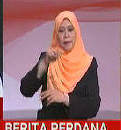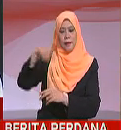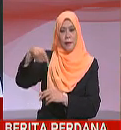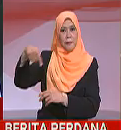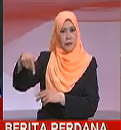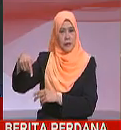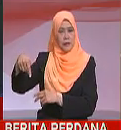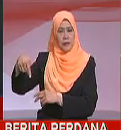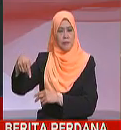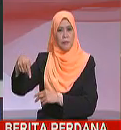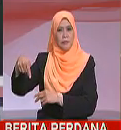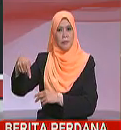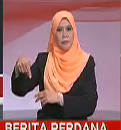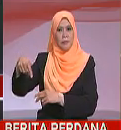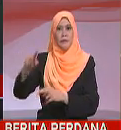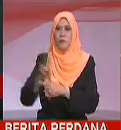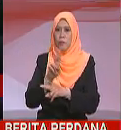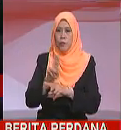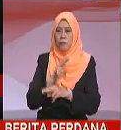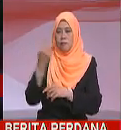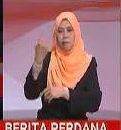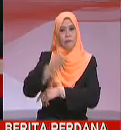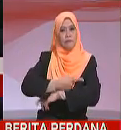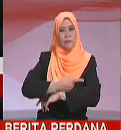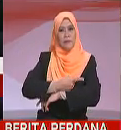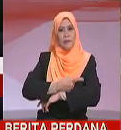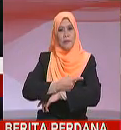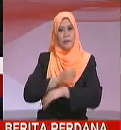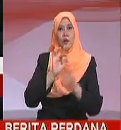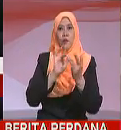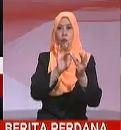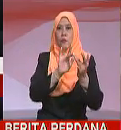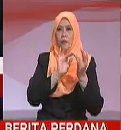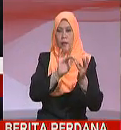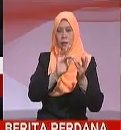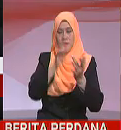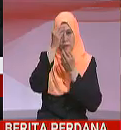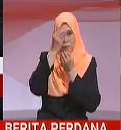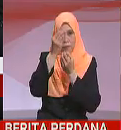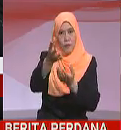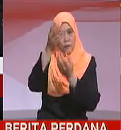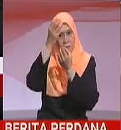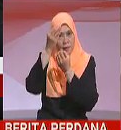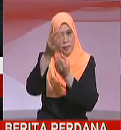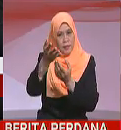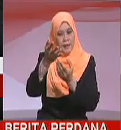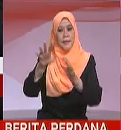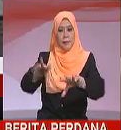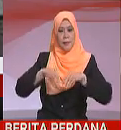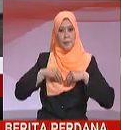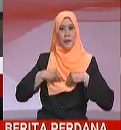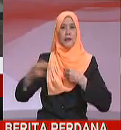yang perlu digunakan seharian sama dalam Perhubungan menyampaikan maklumat menerima